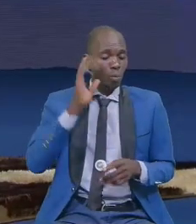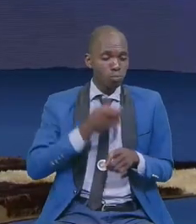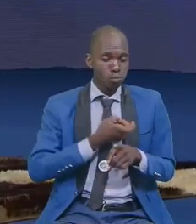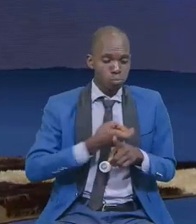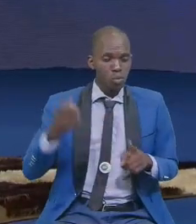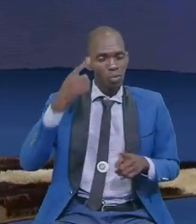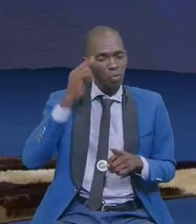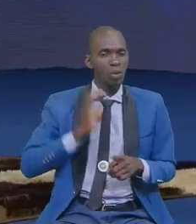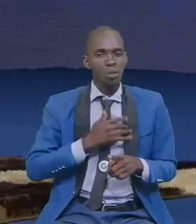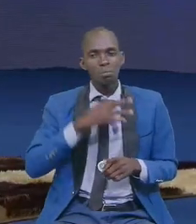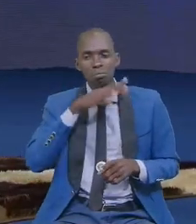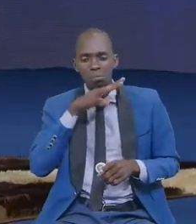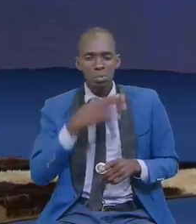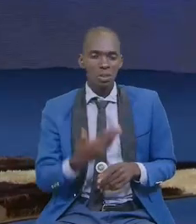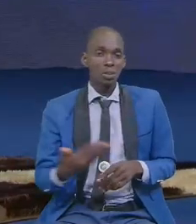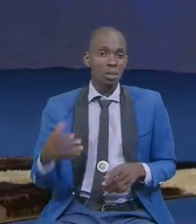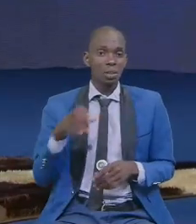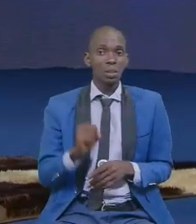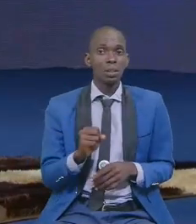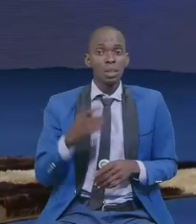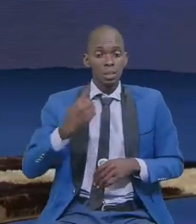brisé pour nos iniquités.